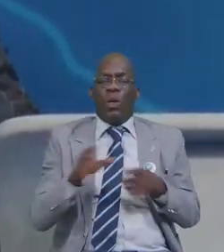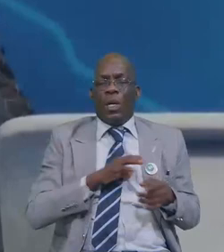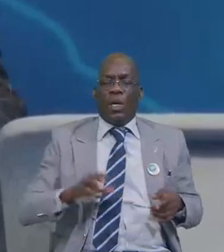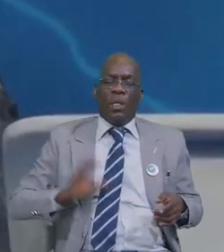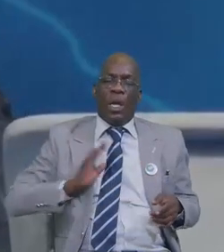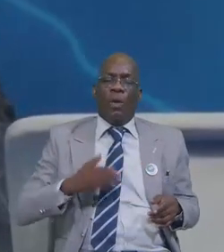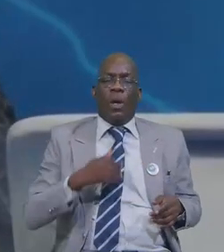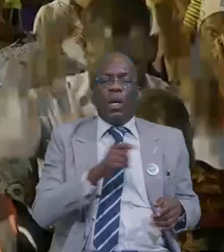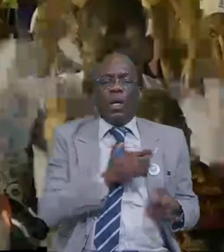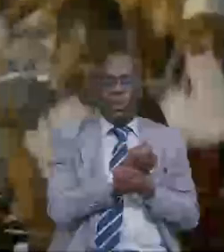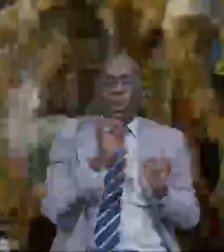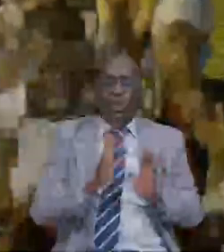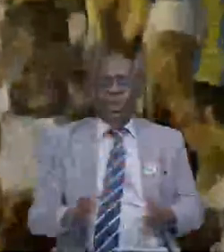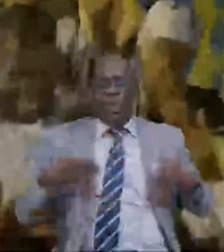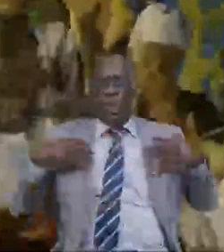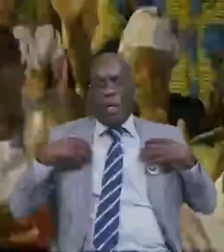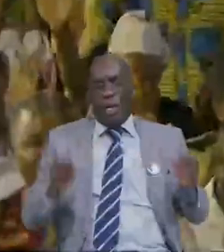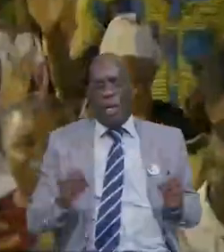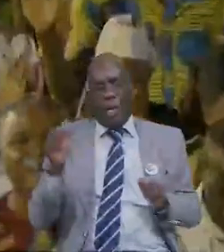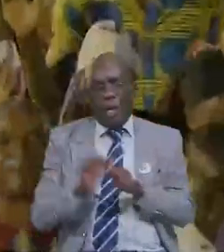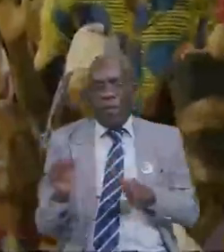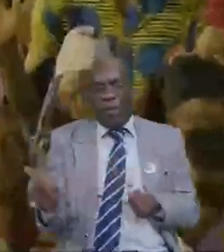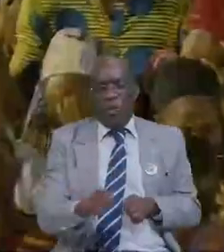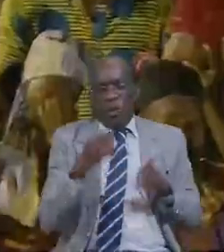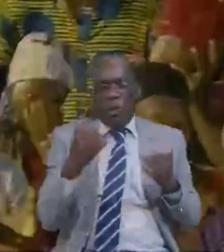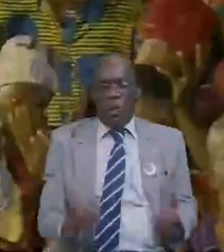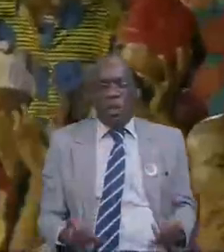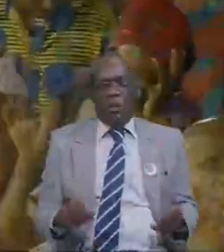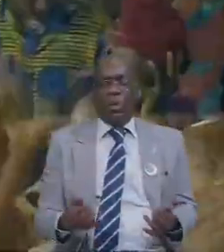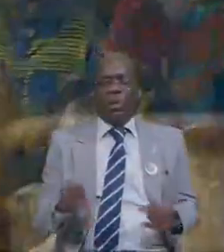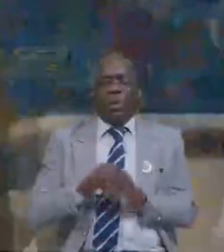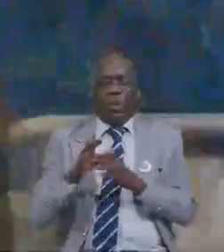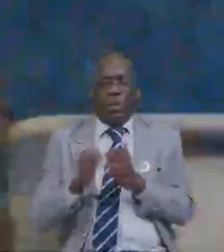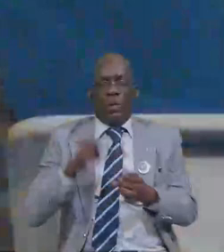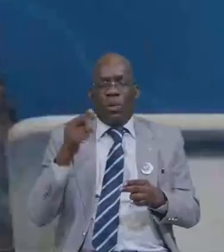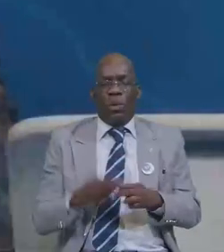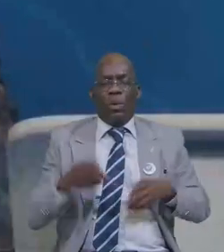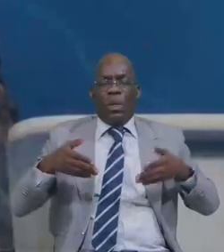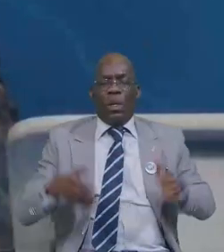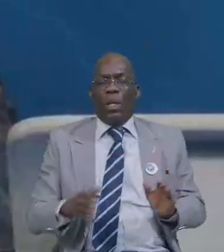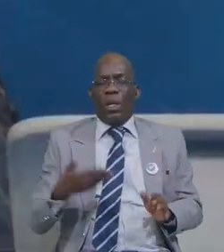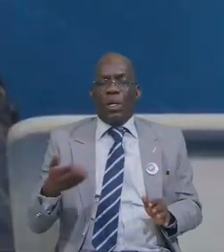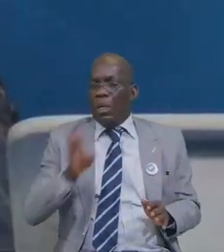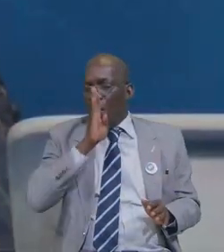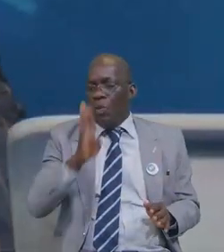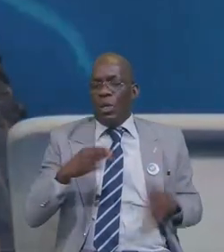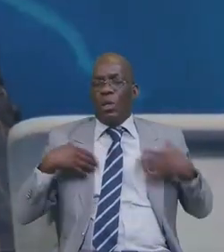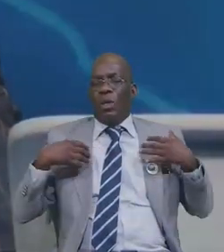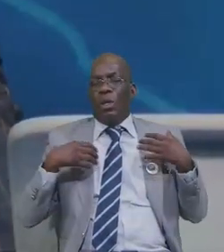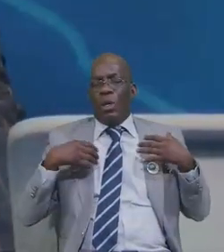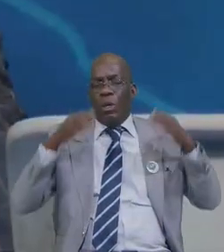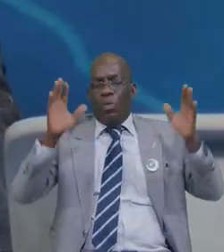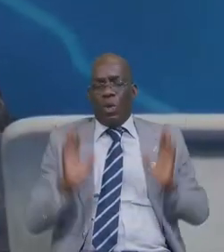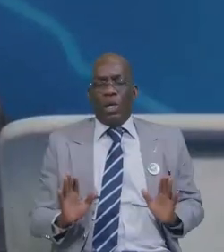guéris tout le monde au nom de Jésus. Qu'il y ait miracle, qu'il